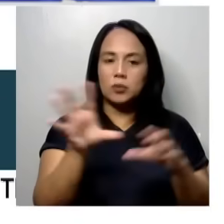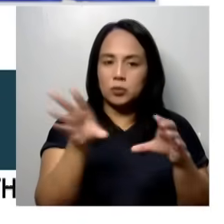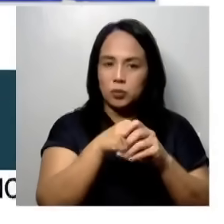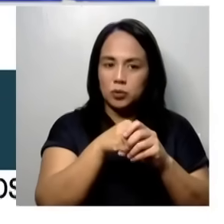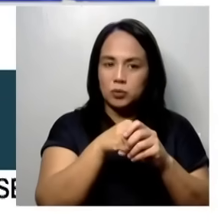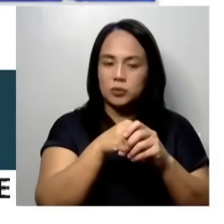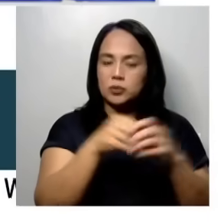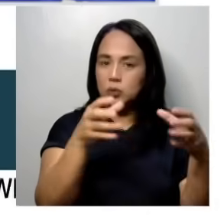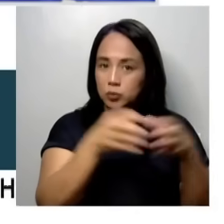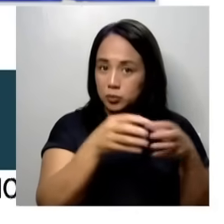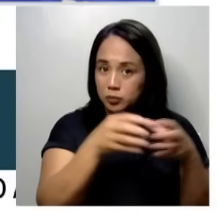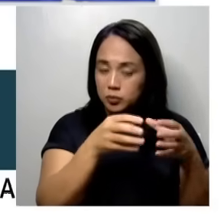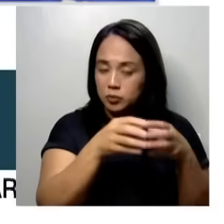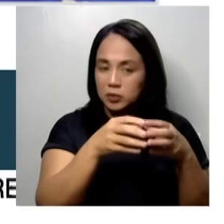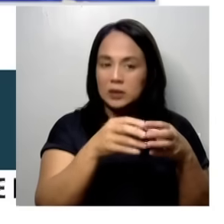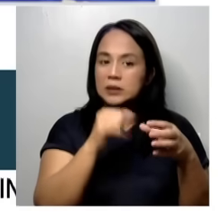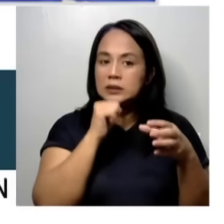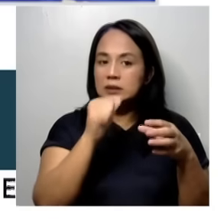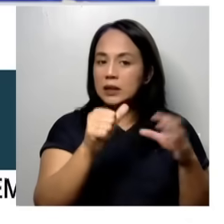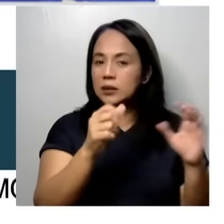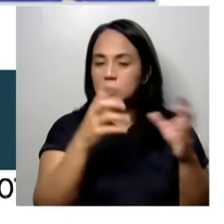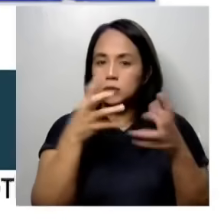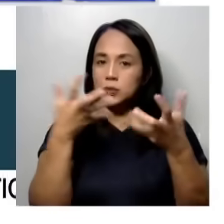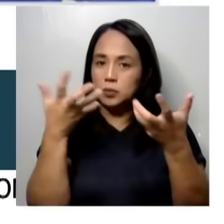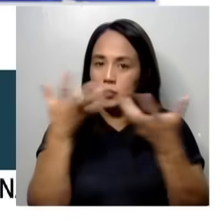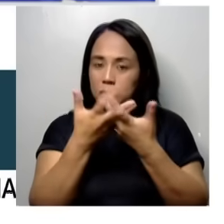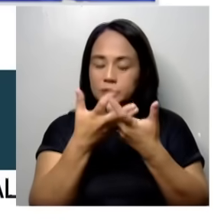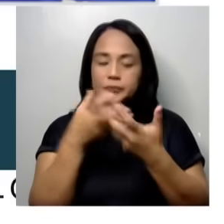na hindi naman umaangkop sa kalagayan ng